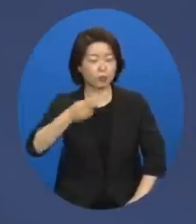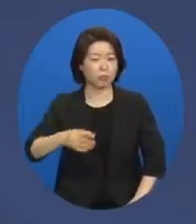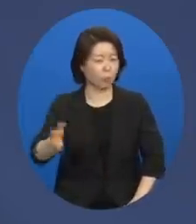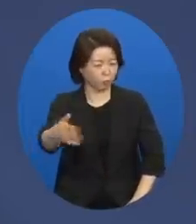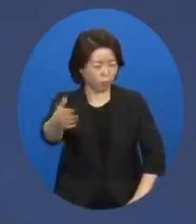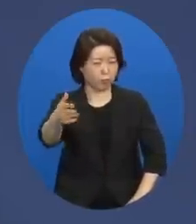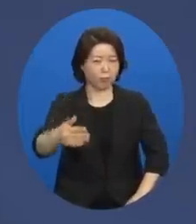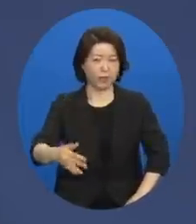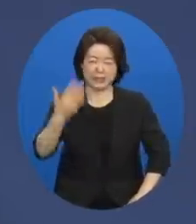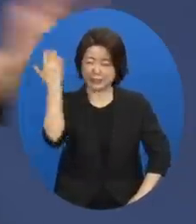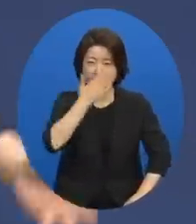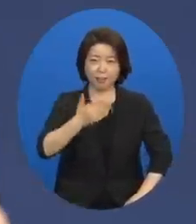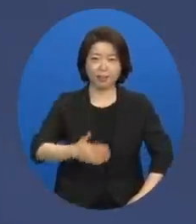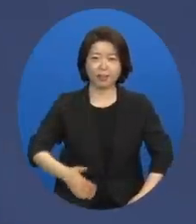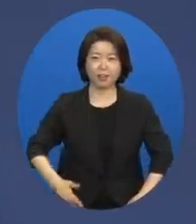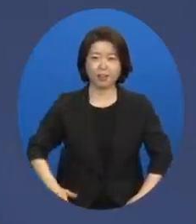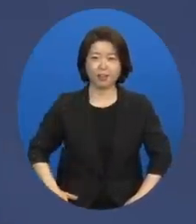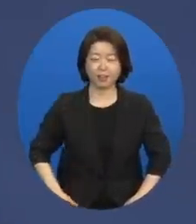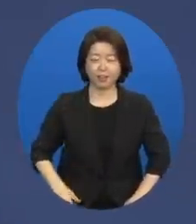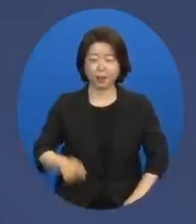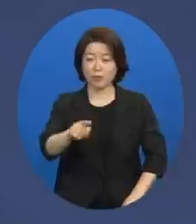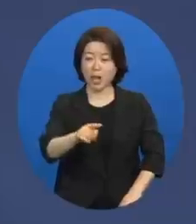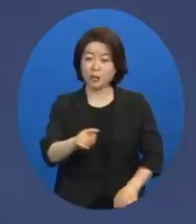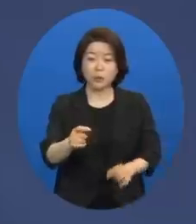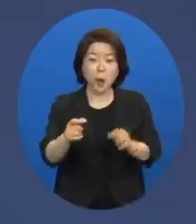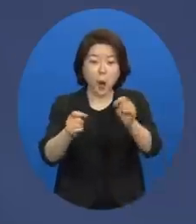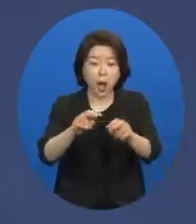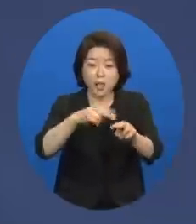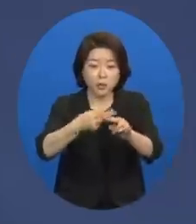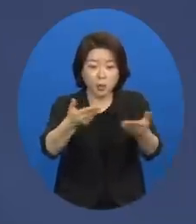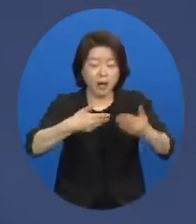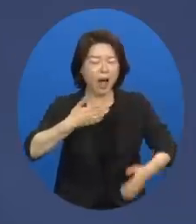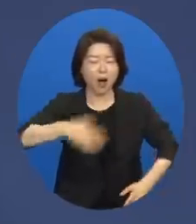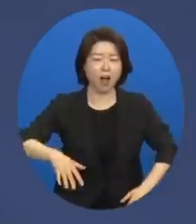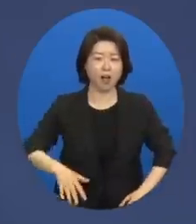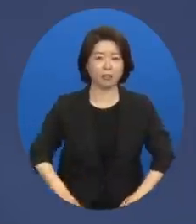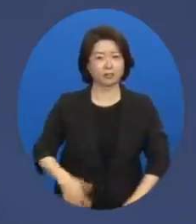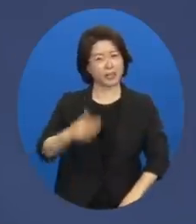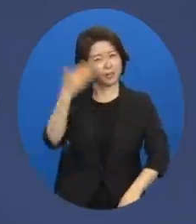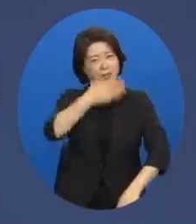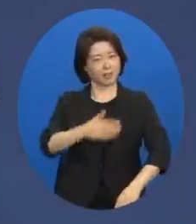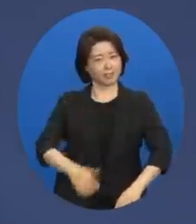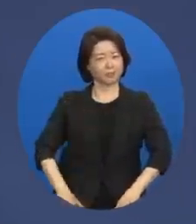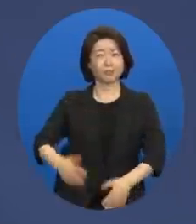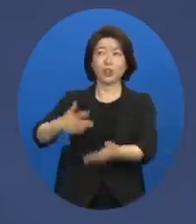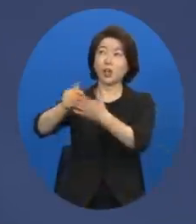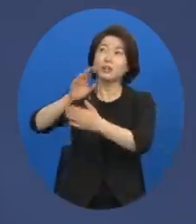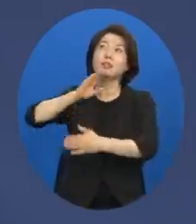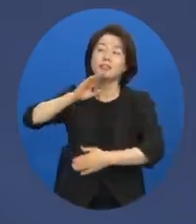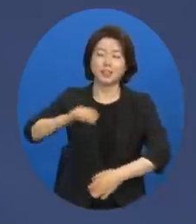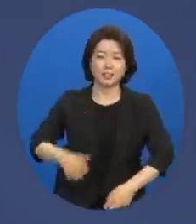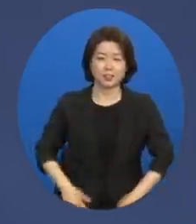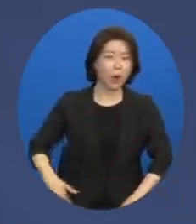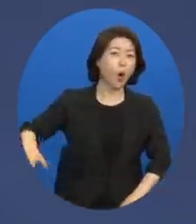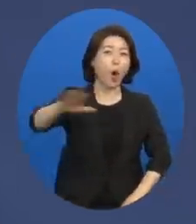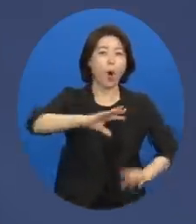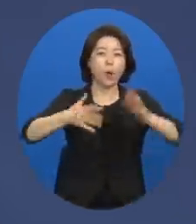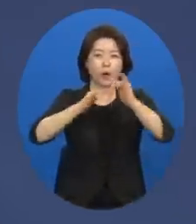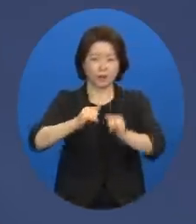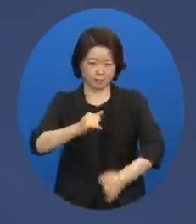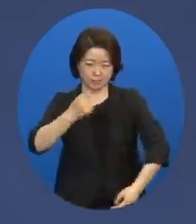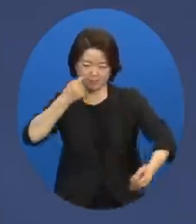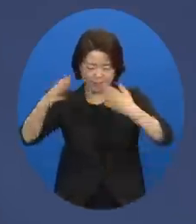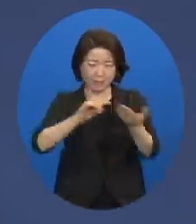없대니까. 난 근처도 안 가봤어요. 이렇게 깨끗하게 살았어요. 주여 온 국민 앞에 밝히